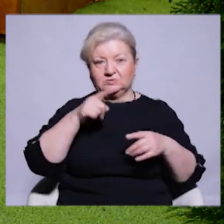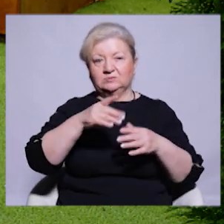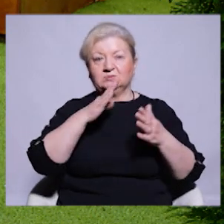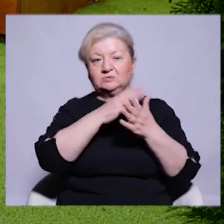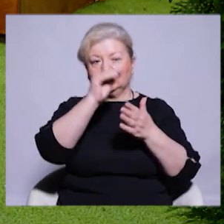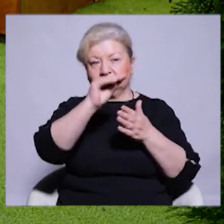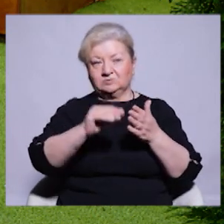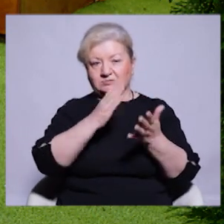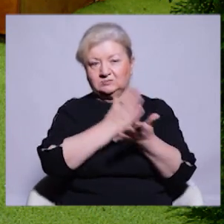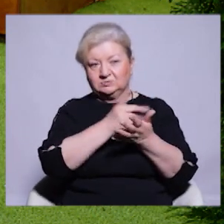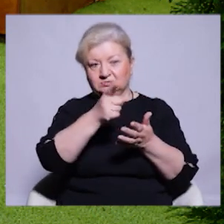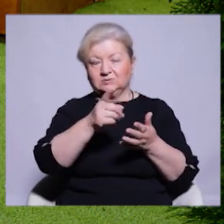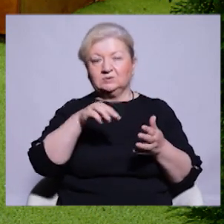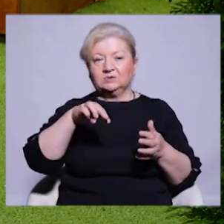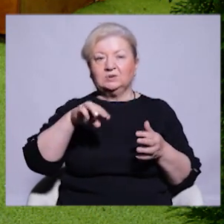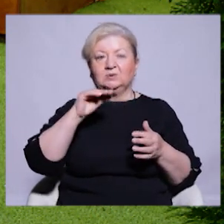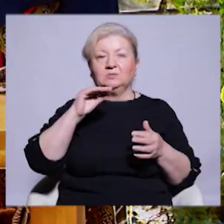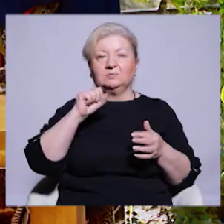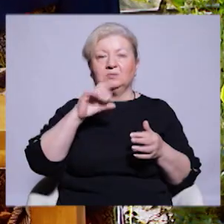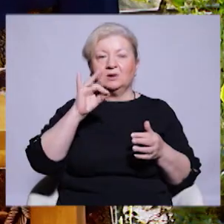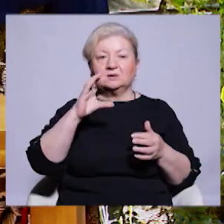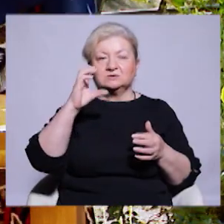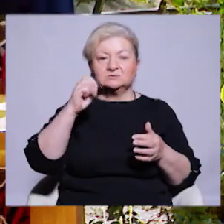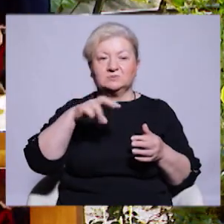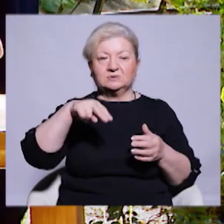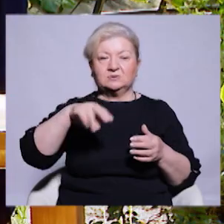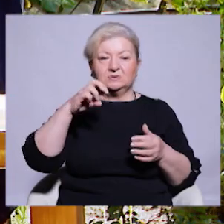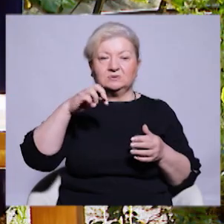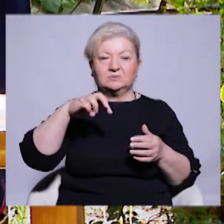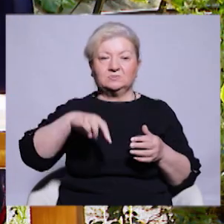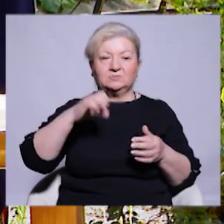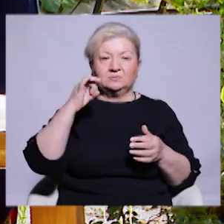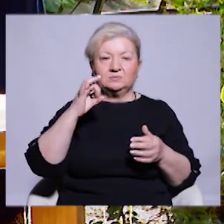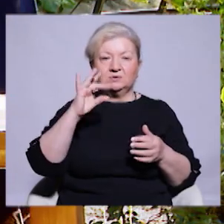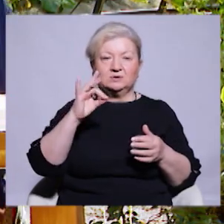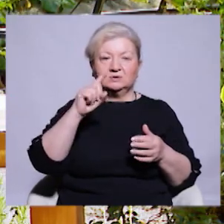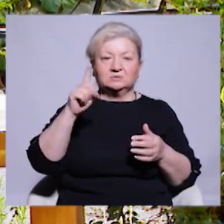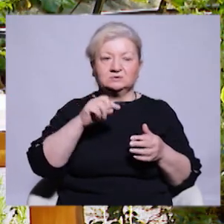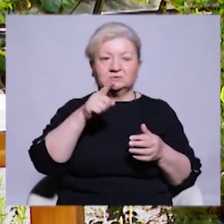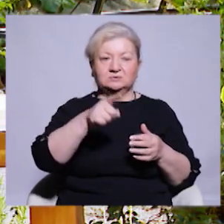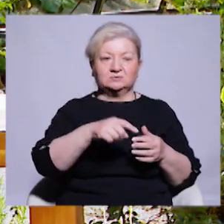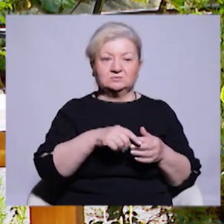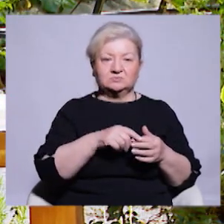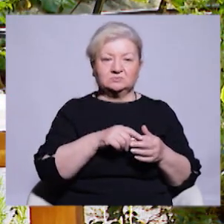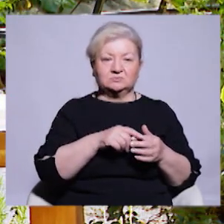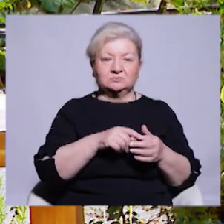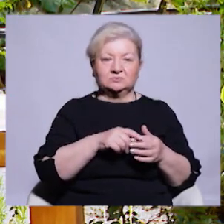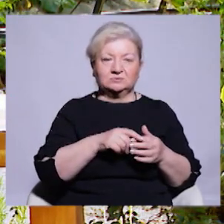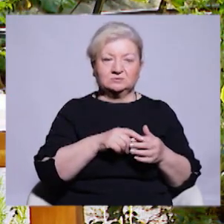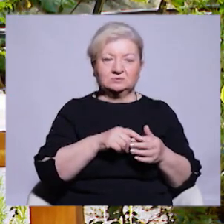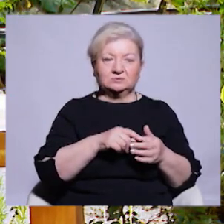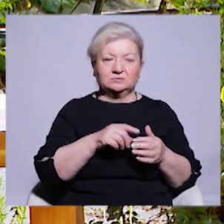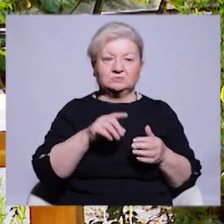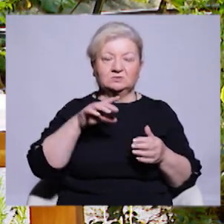დაფაზე დაგიწერეთ ფარსმანი, მირდატი და ვარან ხოსრო ტანგი, უკაცრავად აქ უნდა იყოს